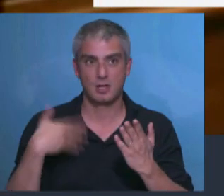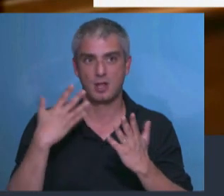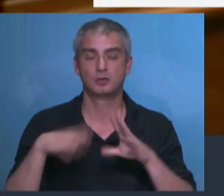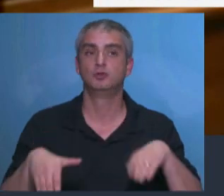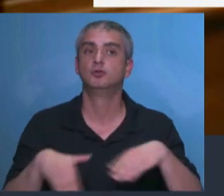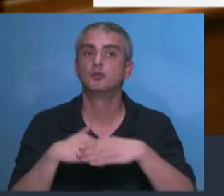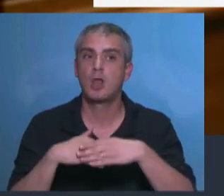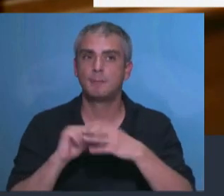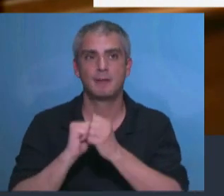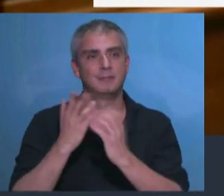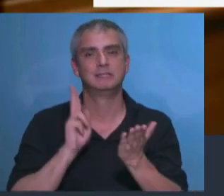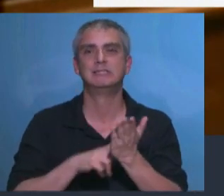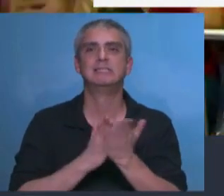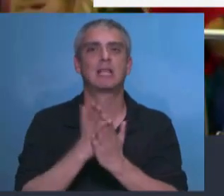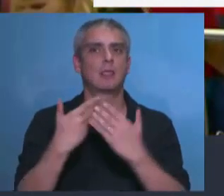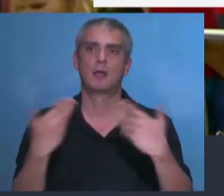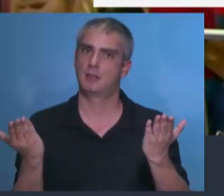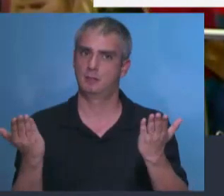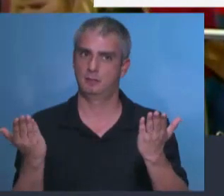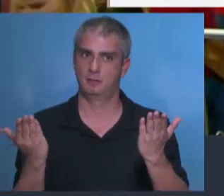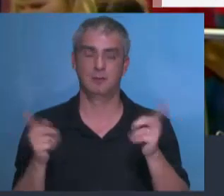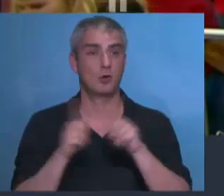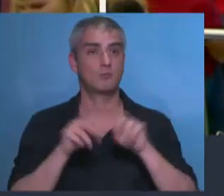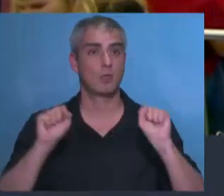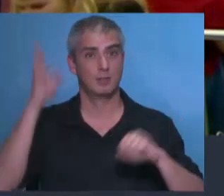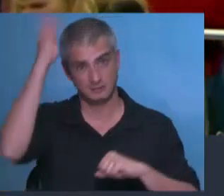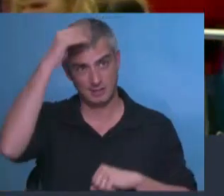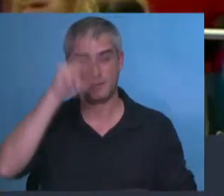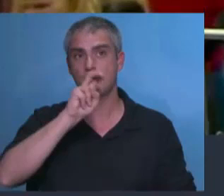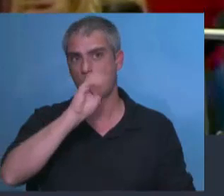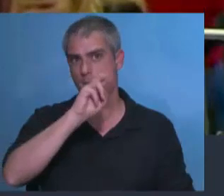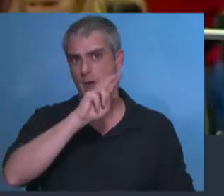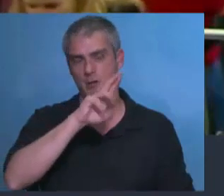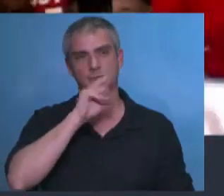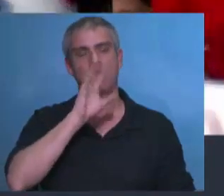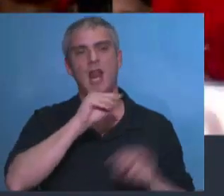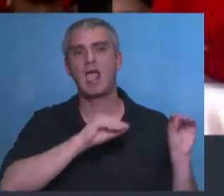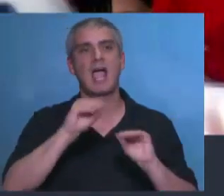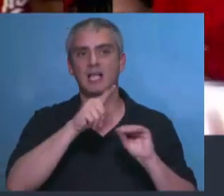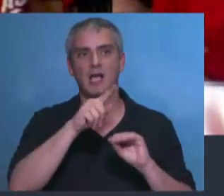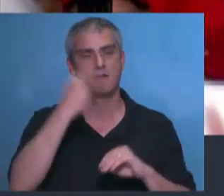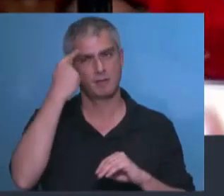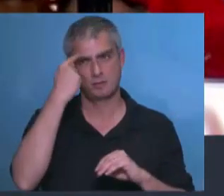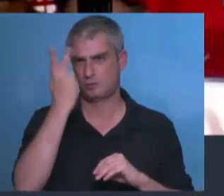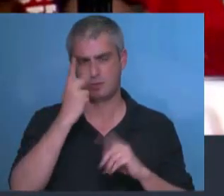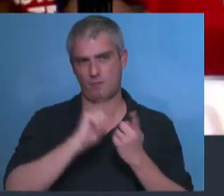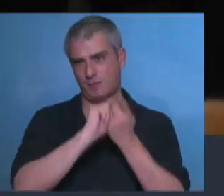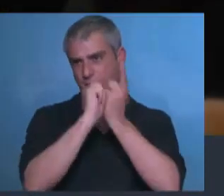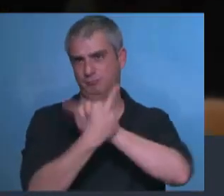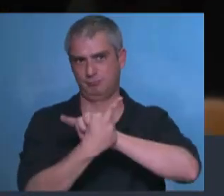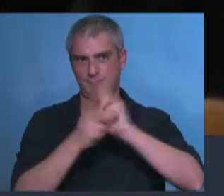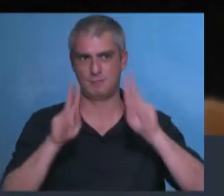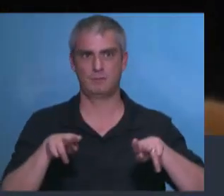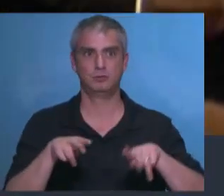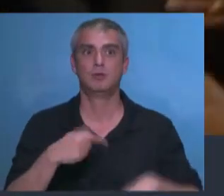peace without justice. כמו הנשיא טראמפ, גם עומר נוטה לעסוק בענייני הגירה, אבל הדעות שלה כמובן הפוכות לחלוטין.